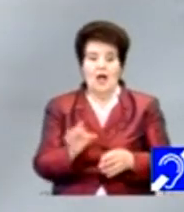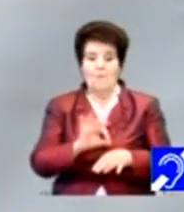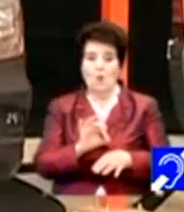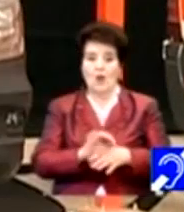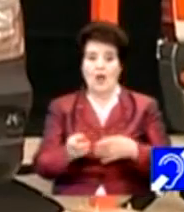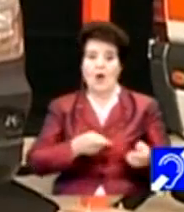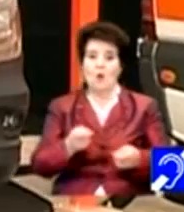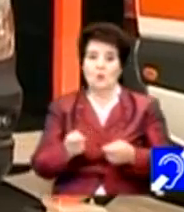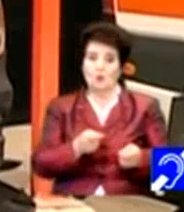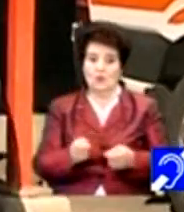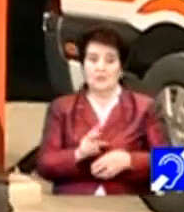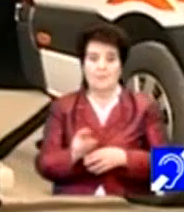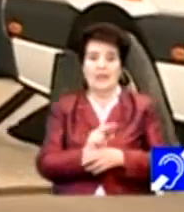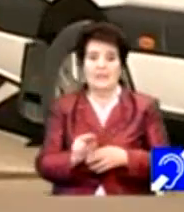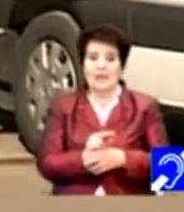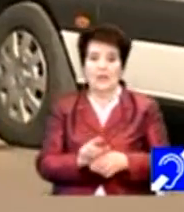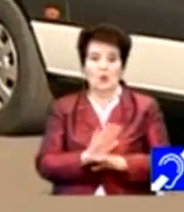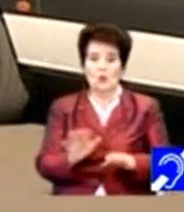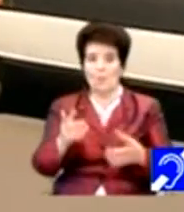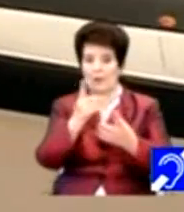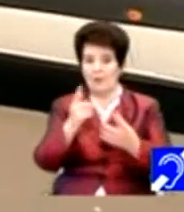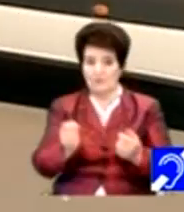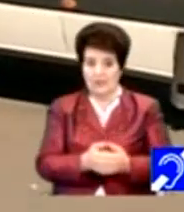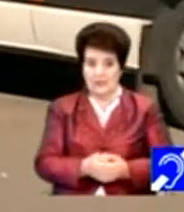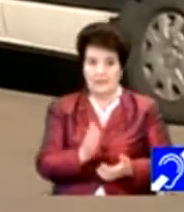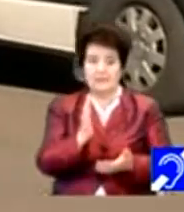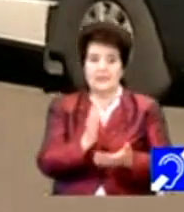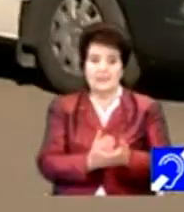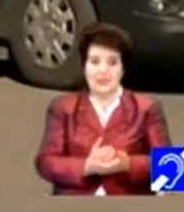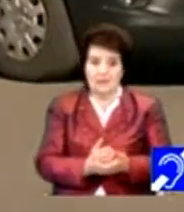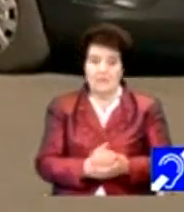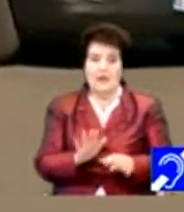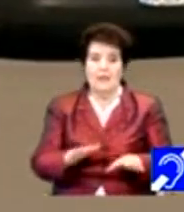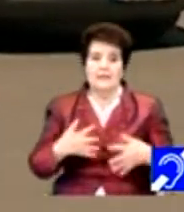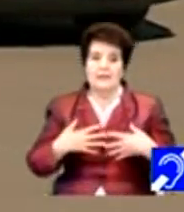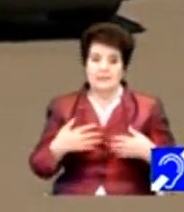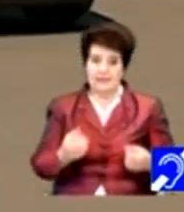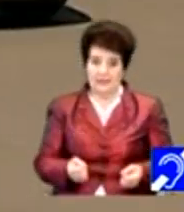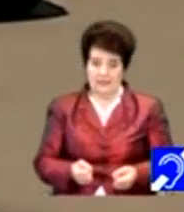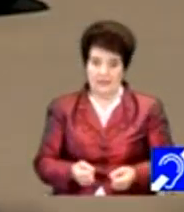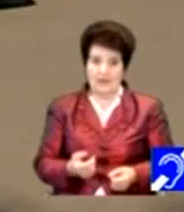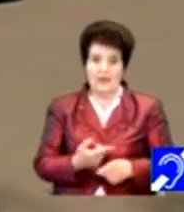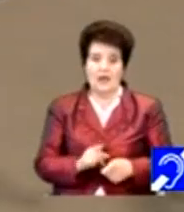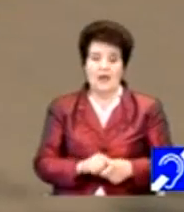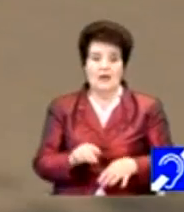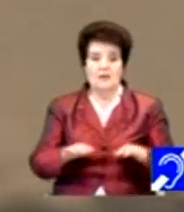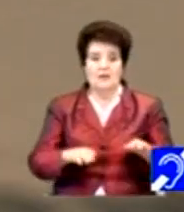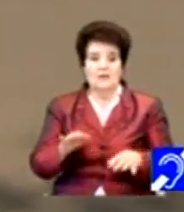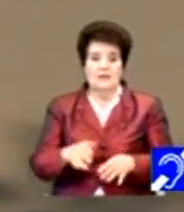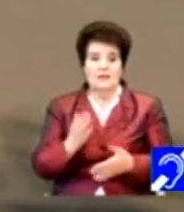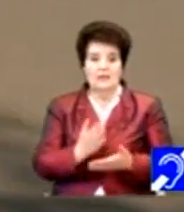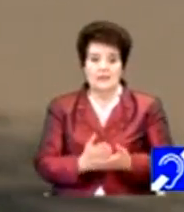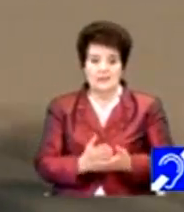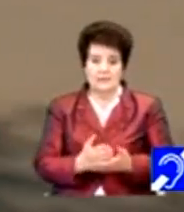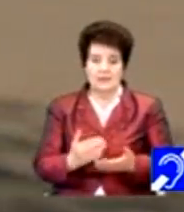fi focusat pe tratare, dar nu pe prevenire. Sistemul nostru de sănătate pescuiește pasiv ceea ce iese